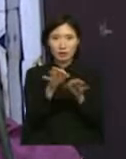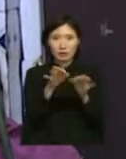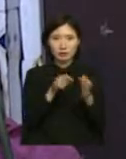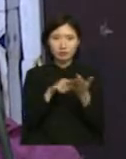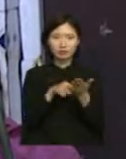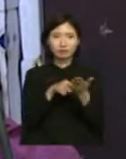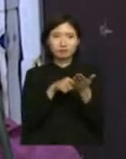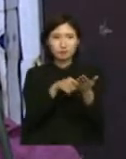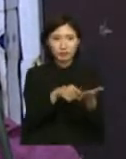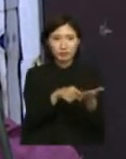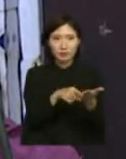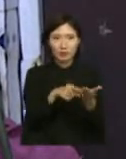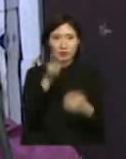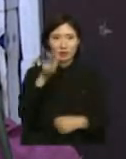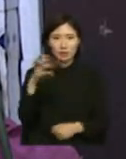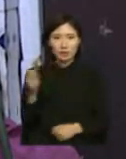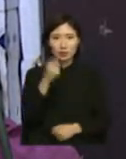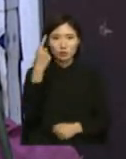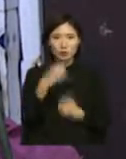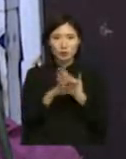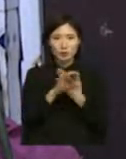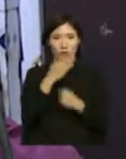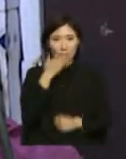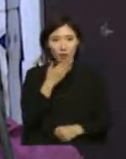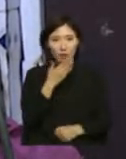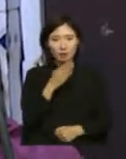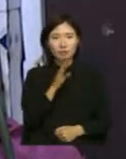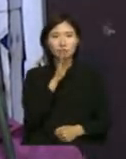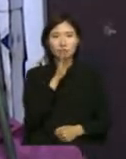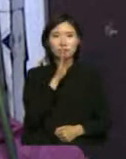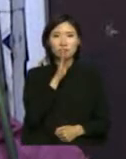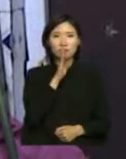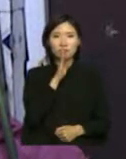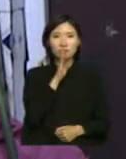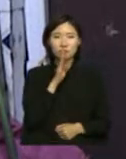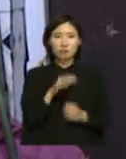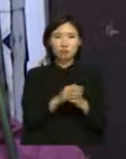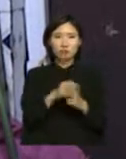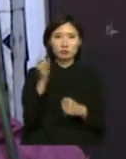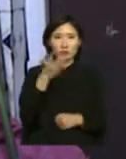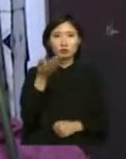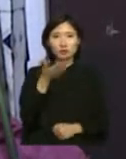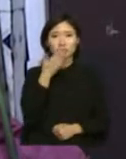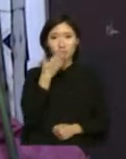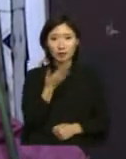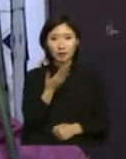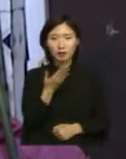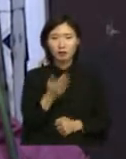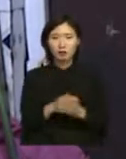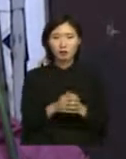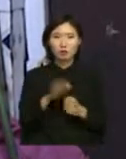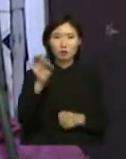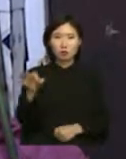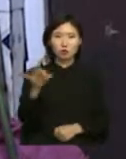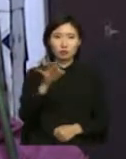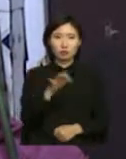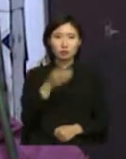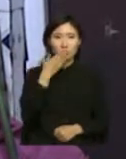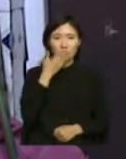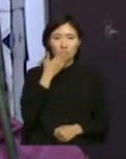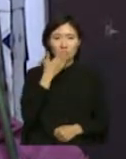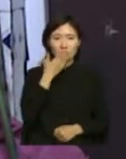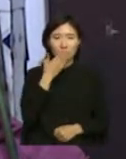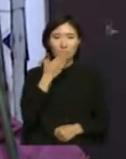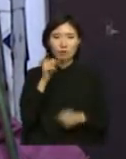오신 분이 있으면 해줄 수 있느냐 그래서 흔쾌히 얘기했죠. 아니 뭐 그냥도 줄 수 있는데 돈 주고 먹는 건데 좀 싸게